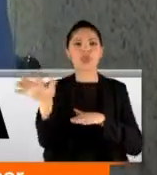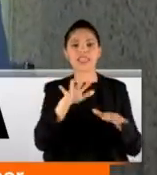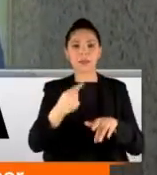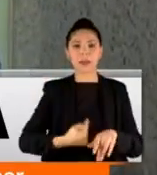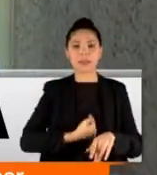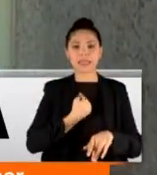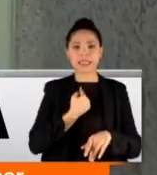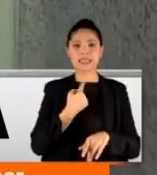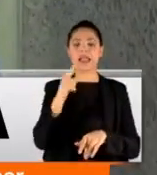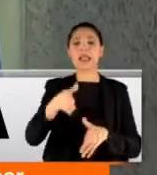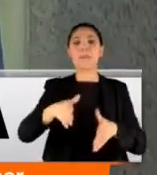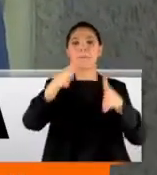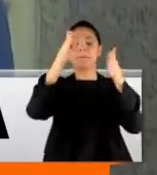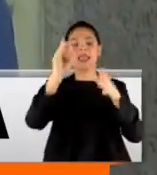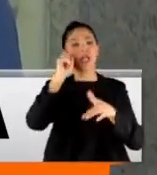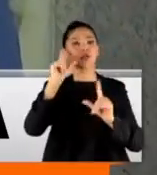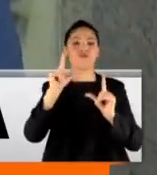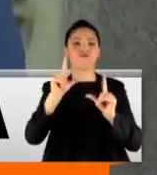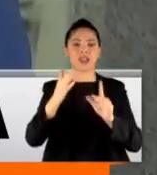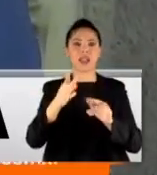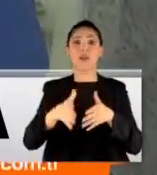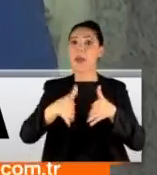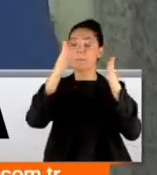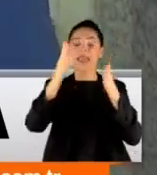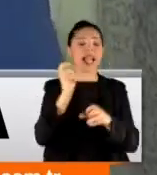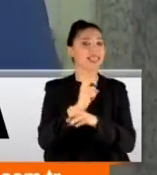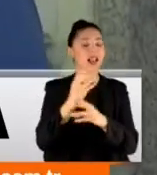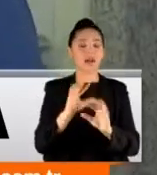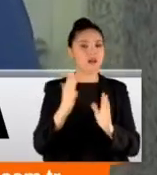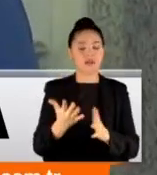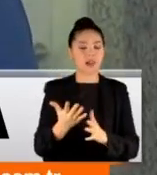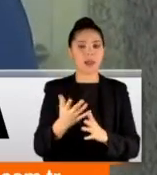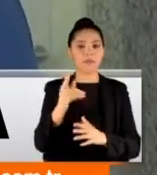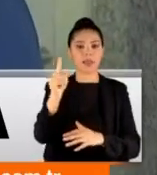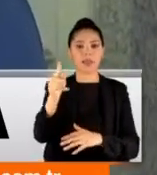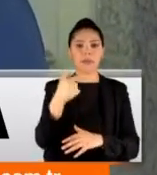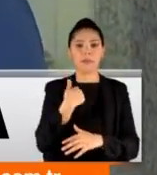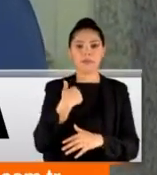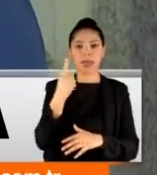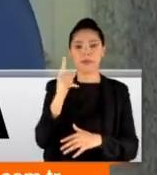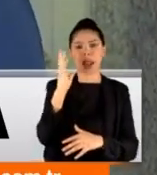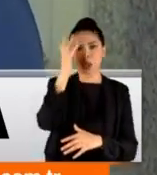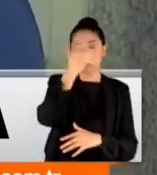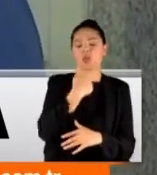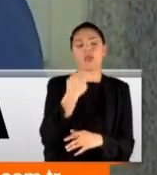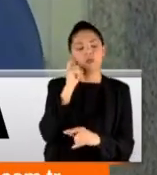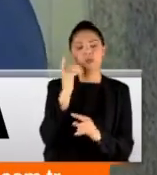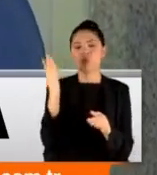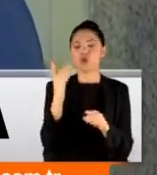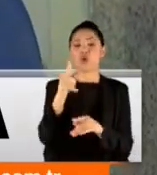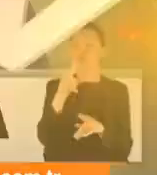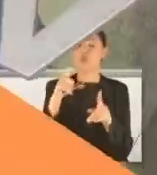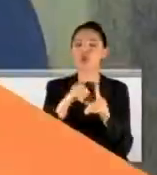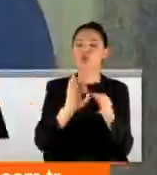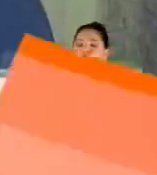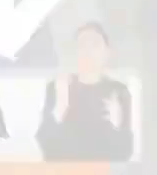hissedenlerin bence binalarını sorgulaması gerekiyor. Yoksa ben aslında biraz utanç verici buldum bu durumu.